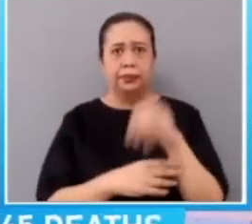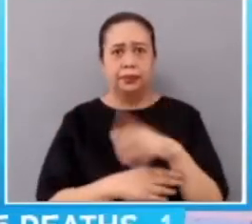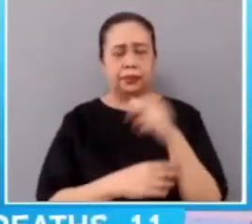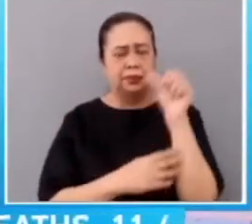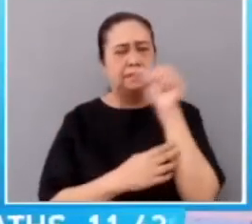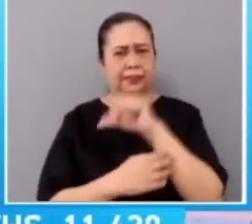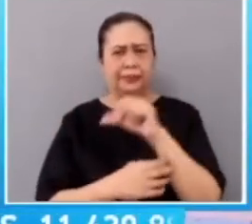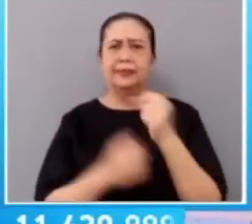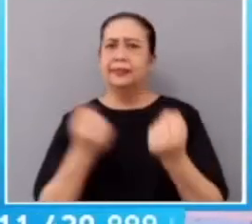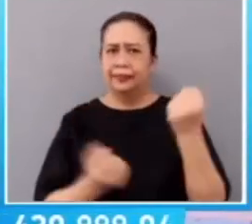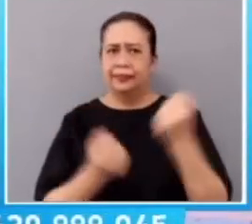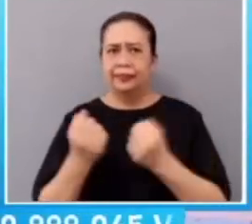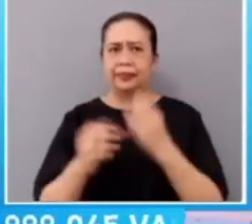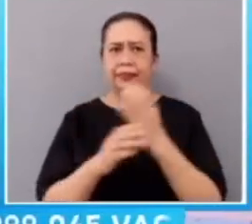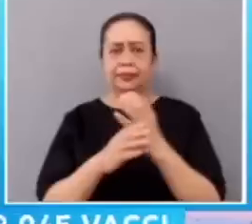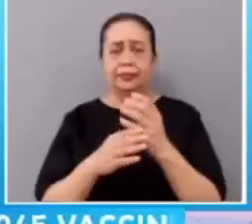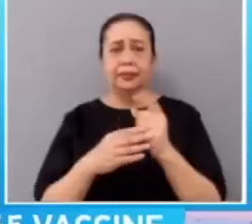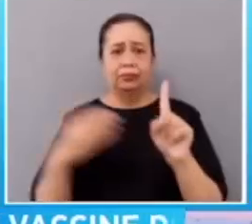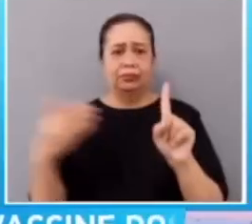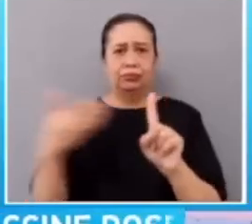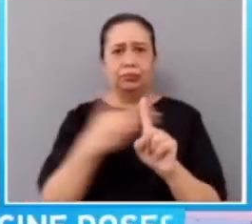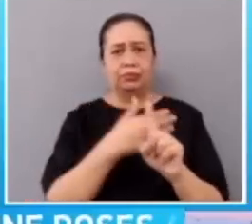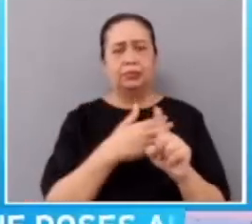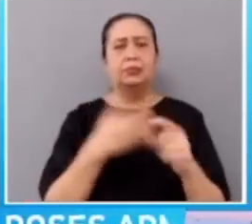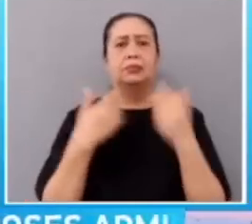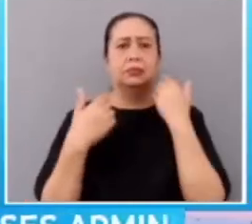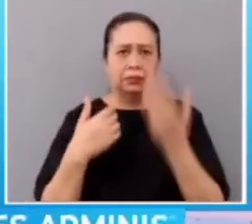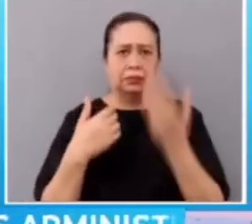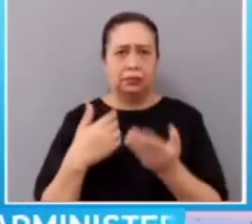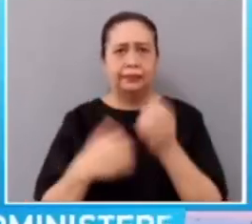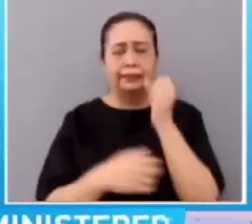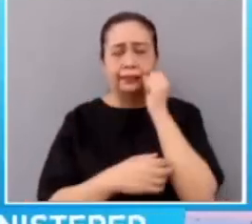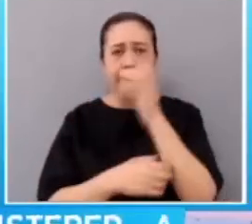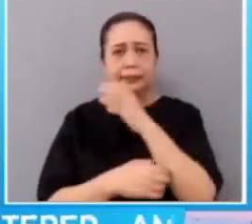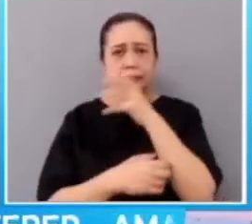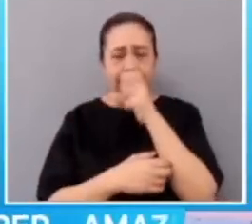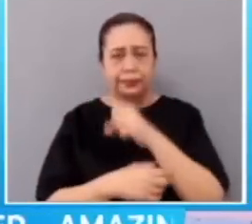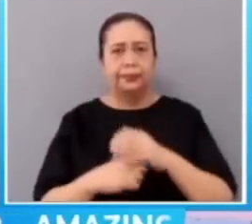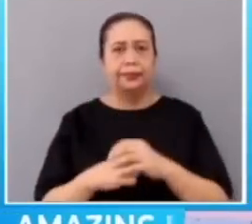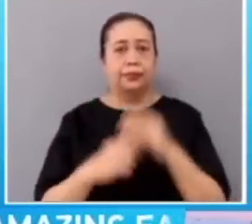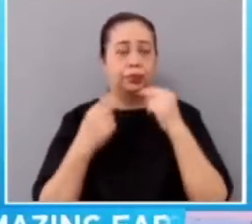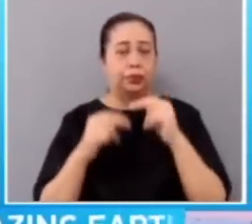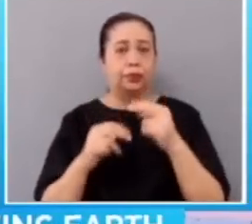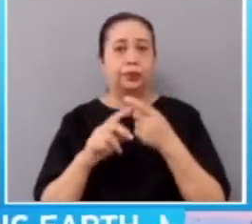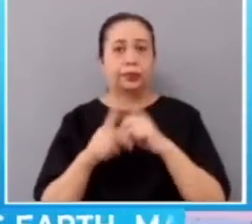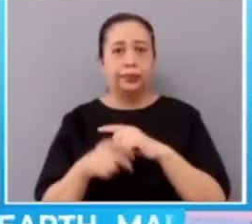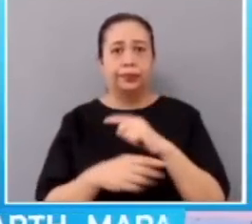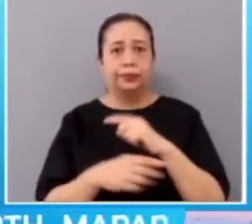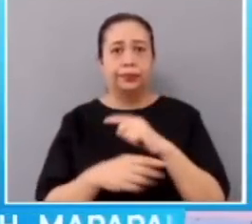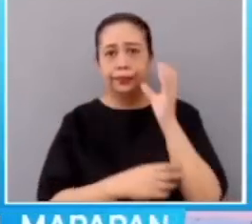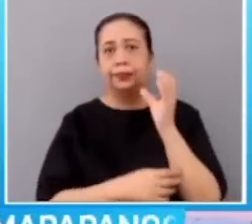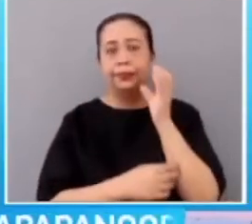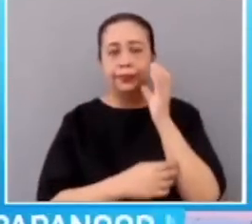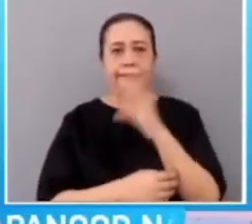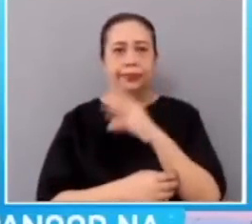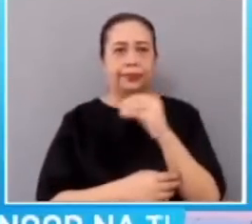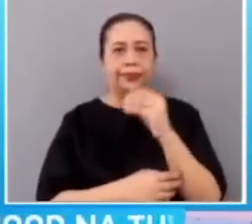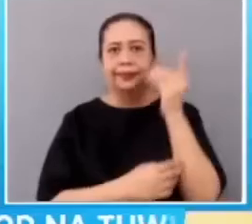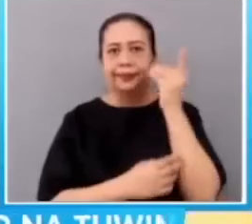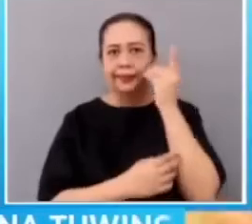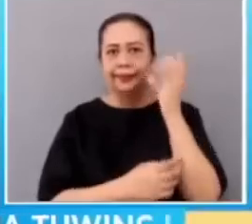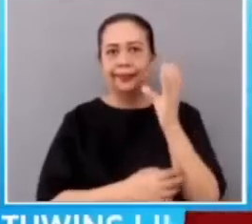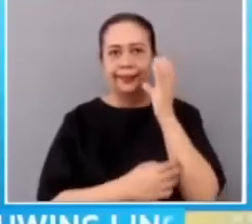na kabangga, may namatay pang senior citizen. Balitang hatid ni Corinne Katibayan at Darlene Kai.